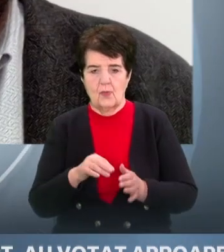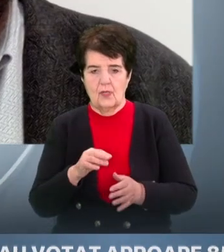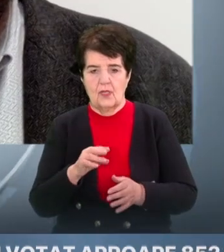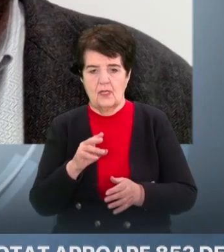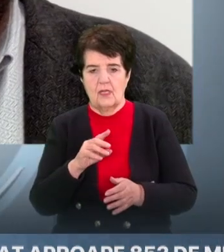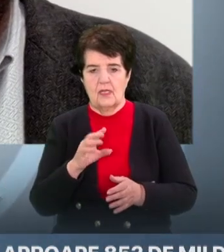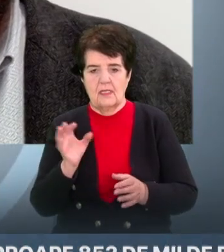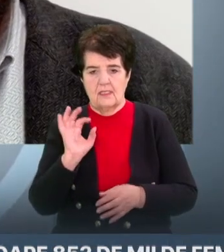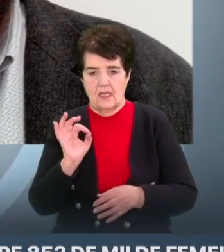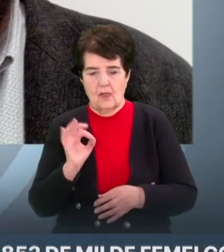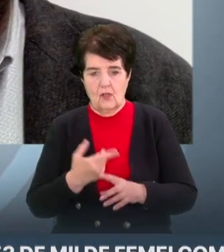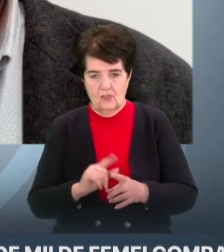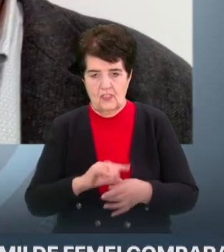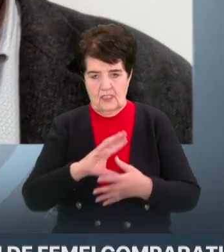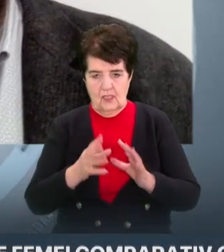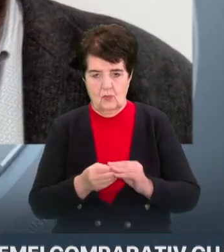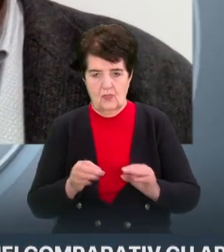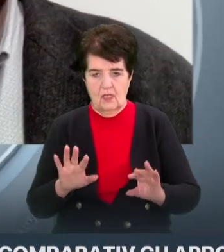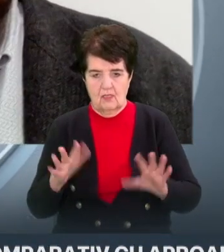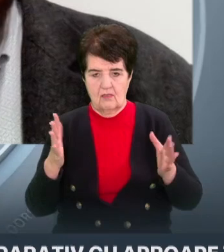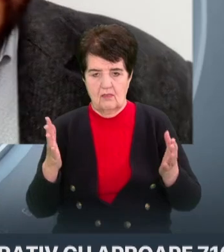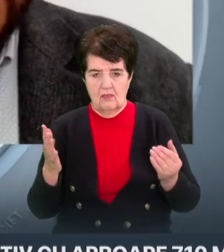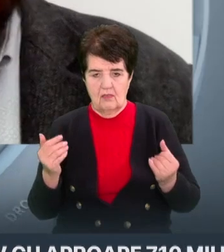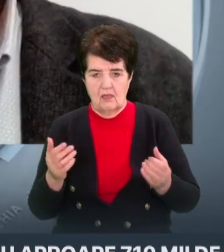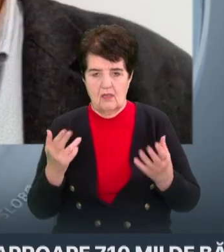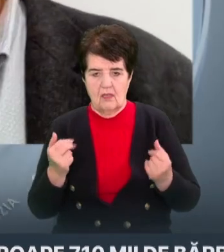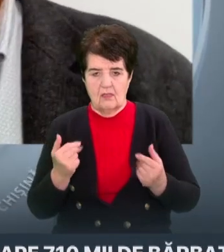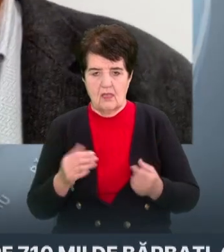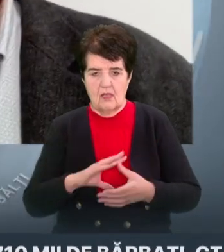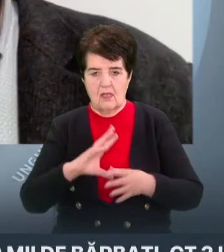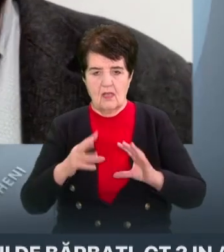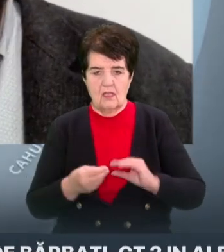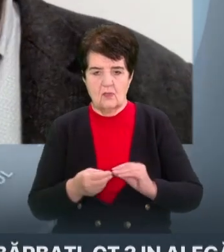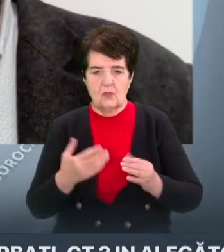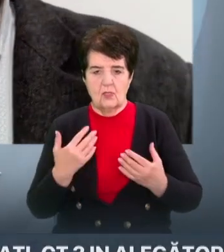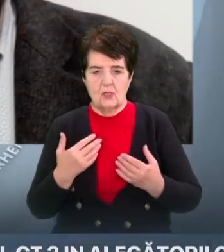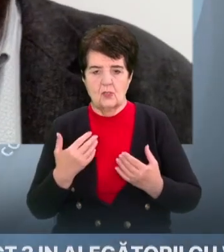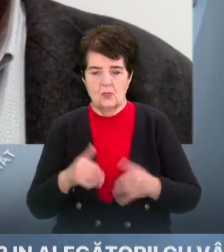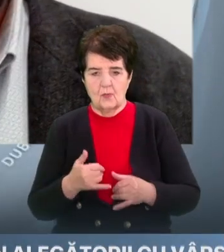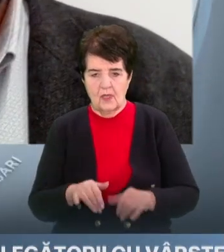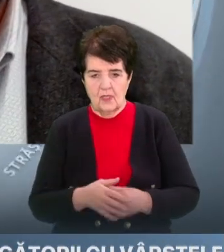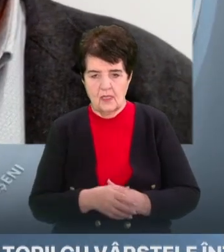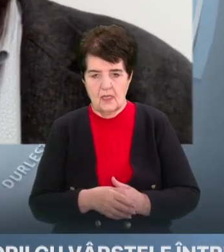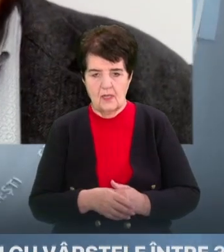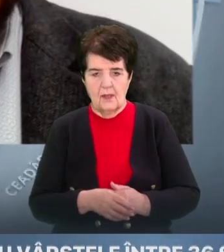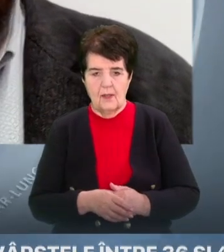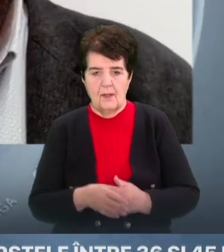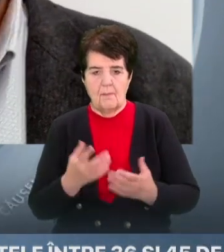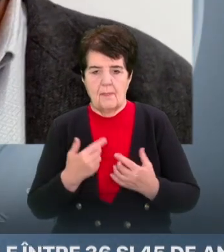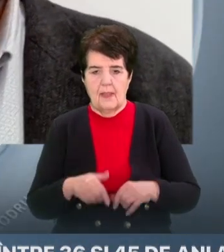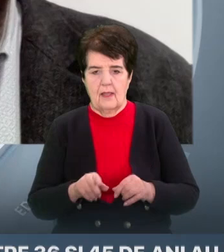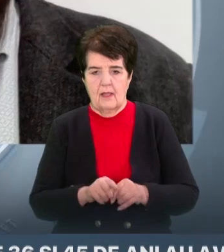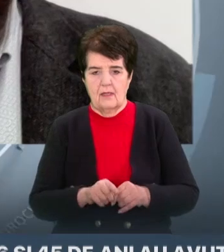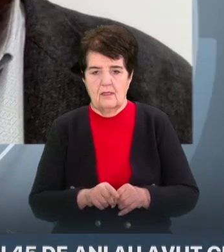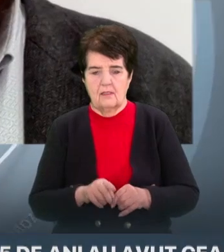Vă surprinde acest rezultat? Da, rezultatul surprinde în primul rând prin geografia votului. Mă așteptam ca raioane cum sunt